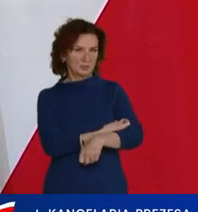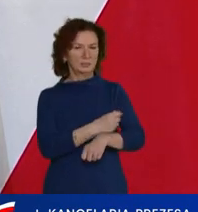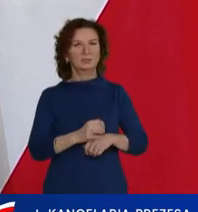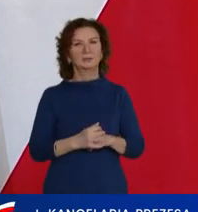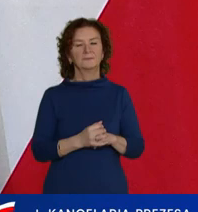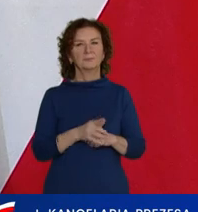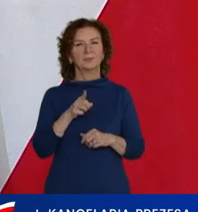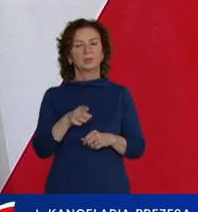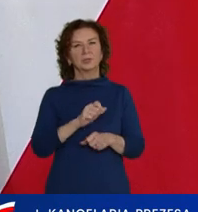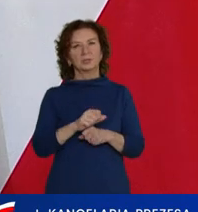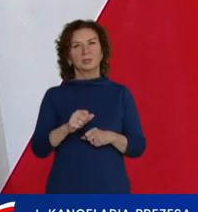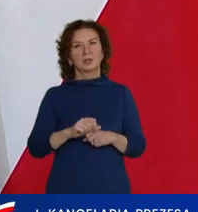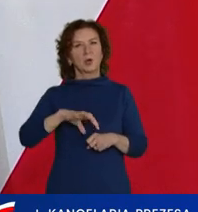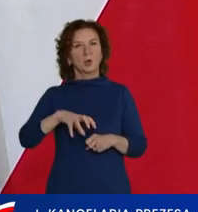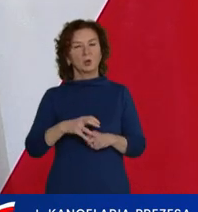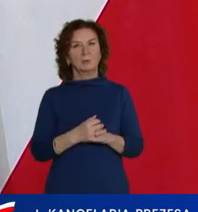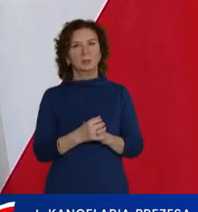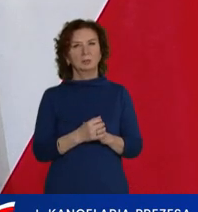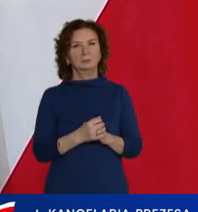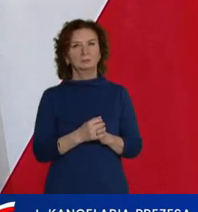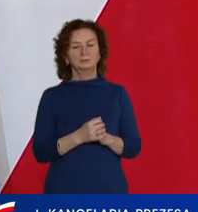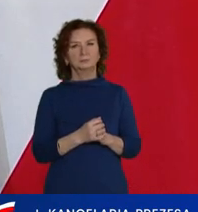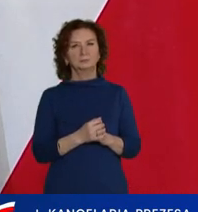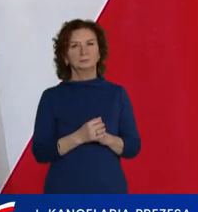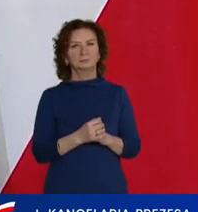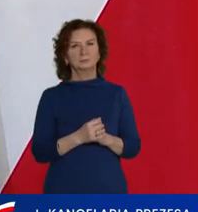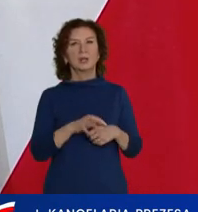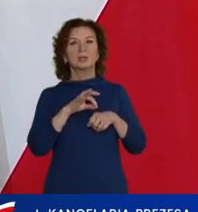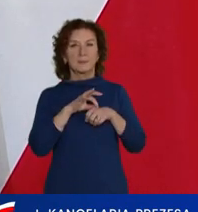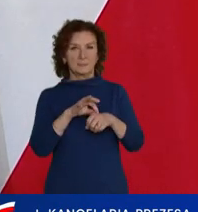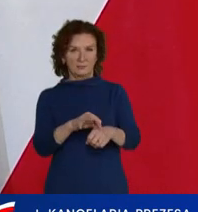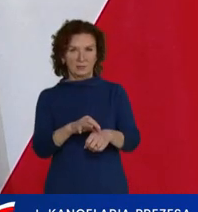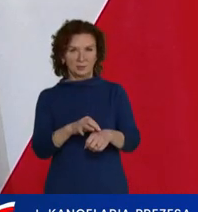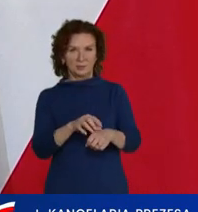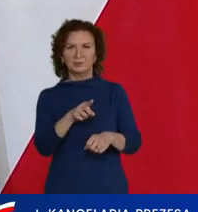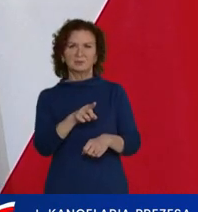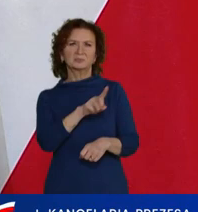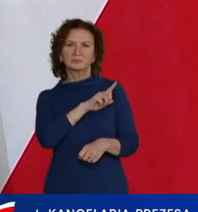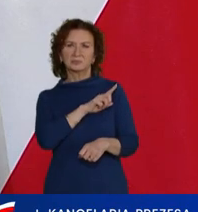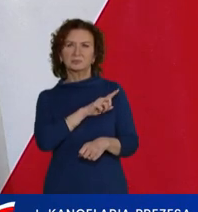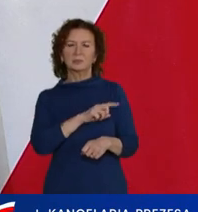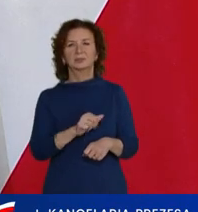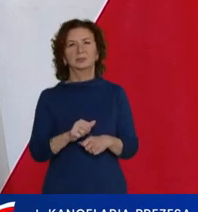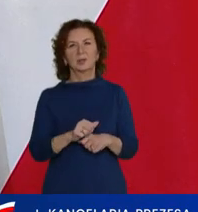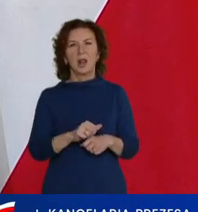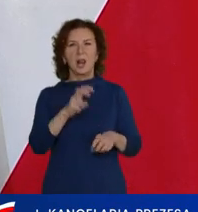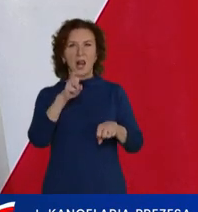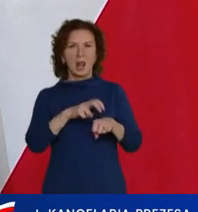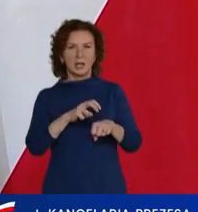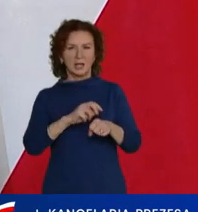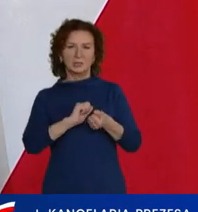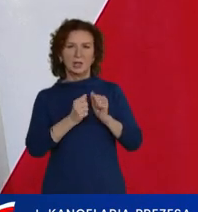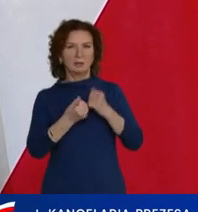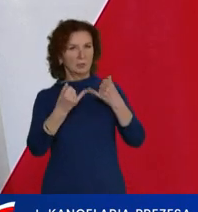tutaj ta grupa, trzeba od razu zaznaczyć, będzie to prowadziła pod nadzorem lekarza lub innych osób z